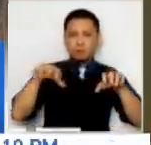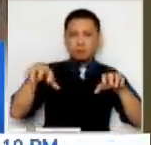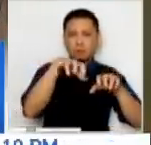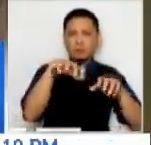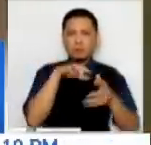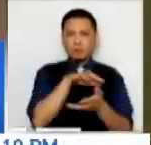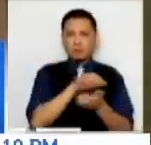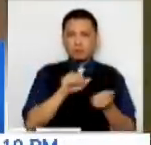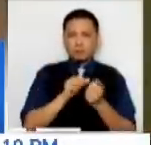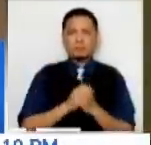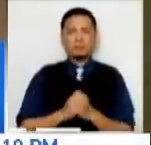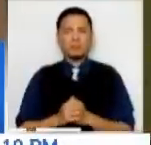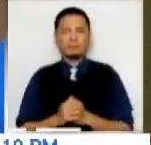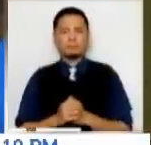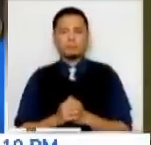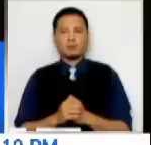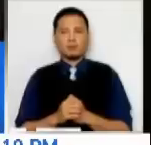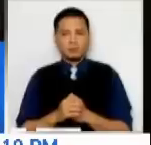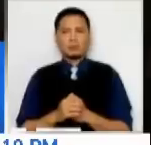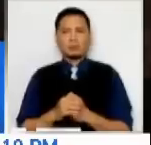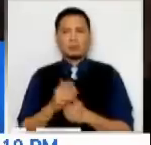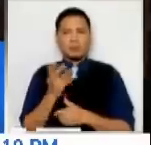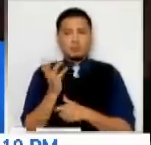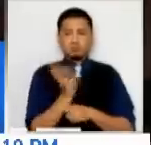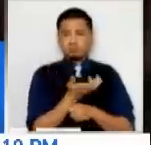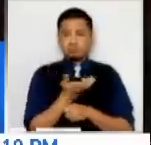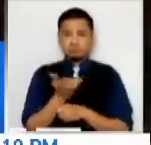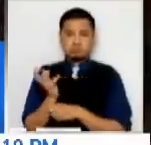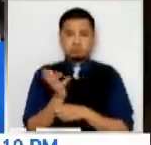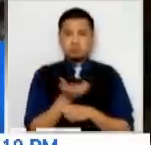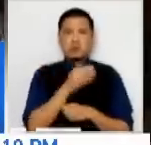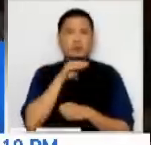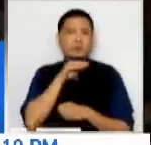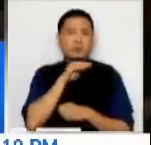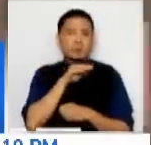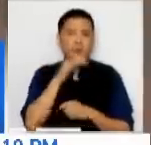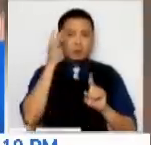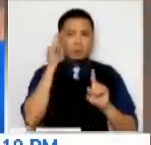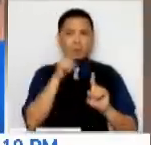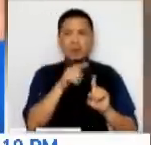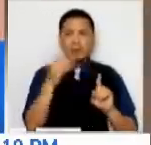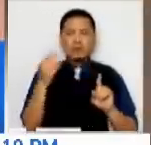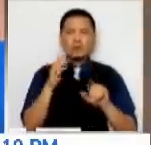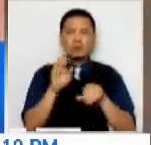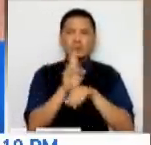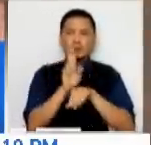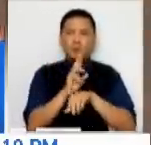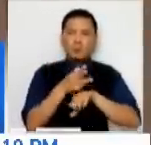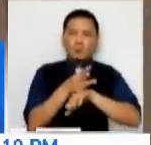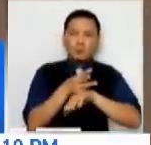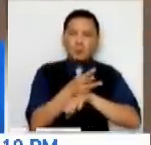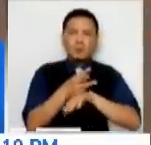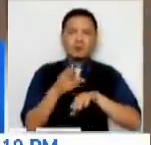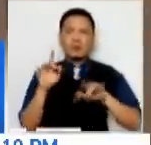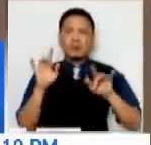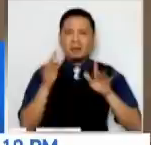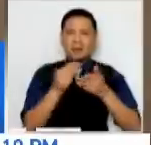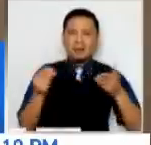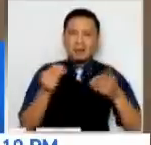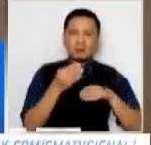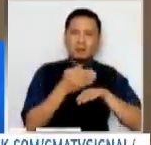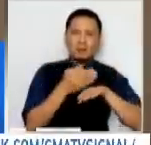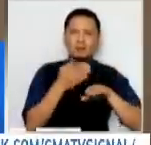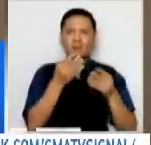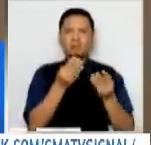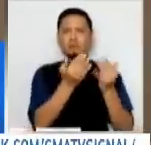Nahirapan ang mga bumbero na apulahin ang apoy dahil gawa mga ito sa light materials. Iniimbestigahan pa ang sanhi.